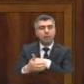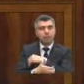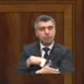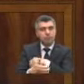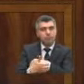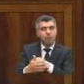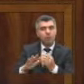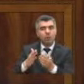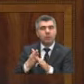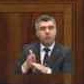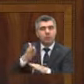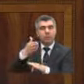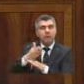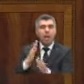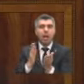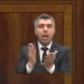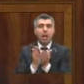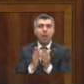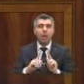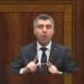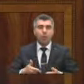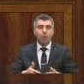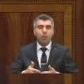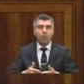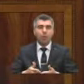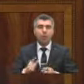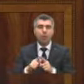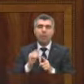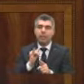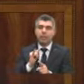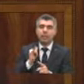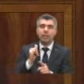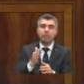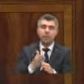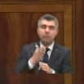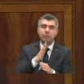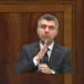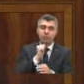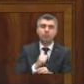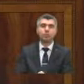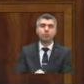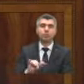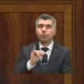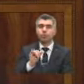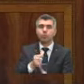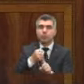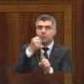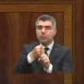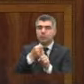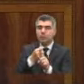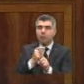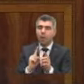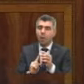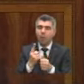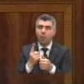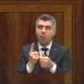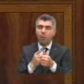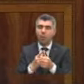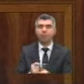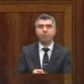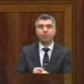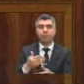دون ولوج المدرسة أو دون مواصلة التمدرس بها. وتتمثل هذه المجهودات أولا في إحداث